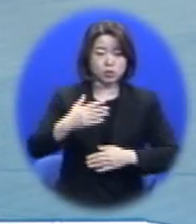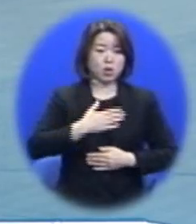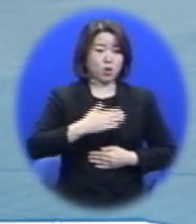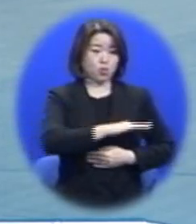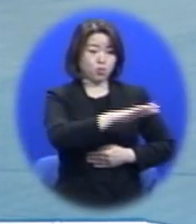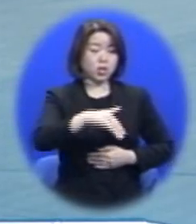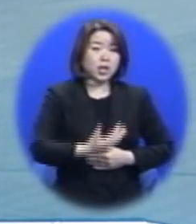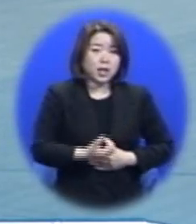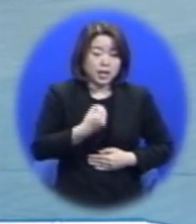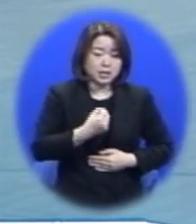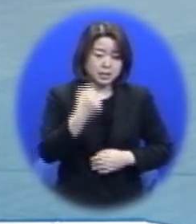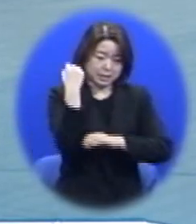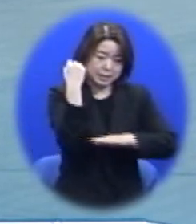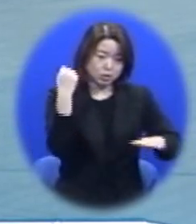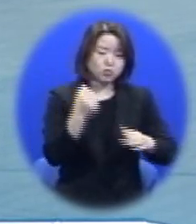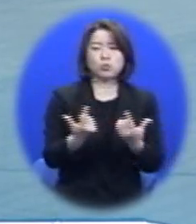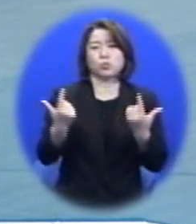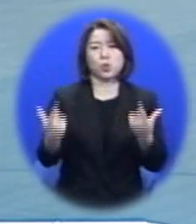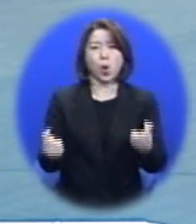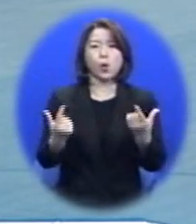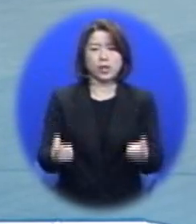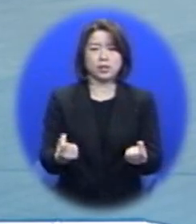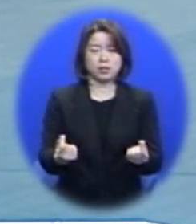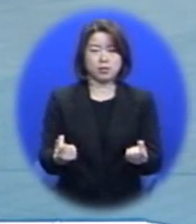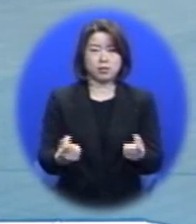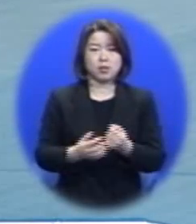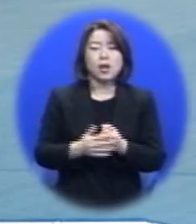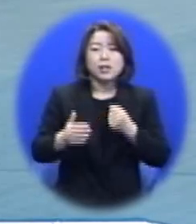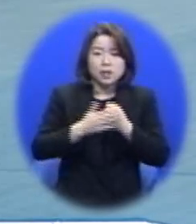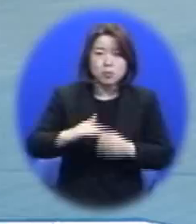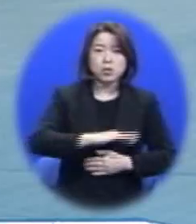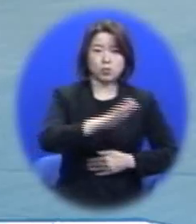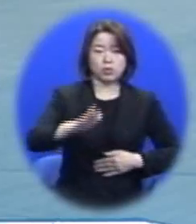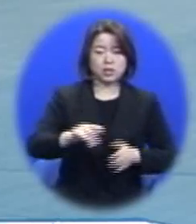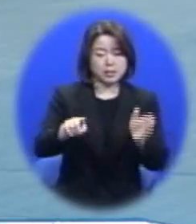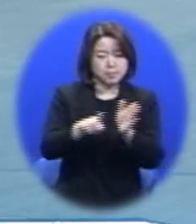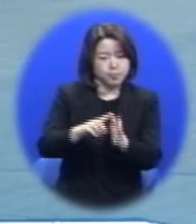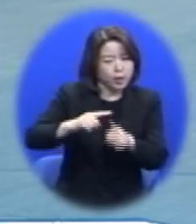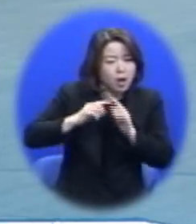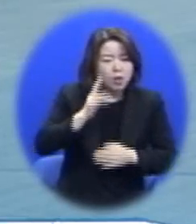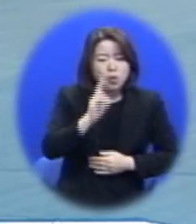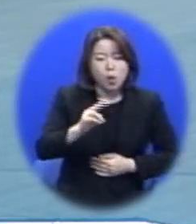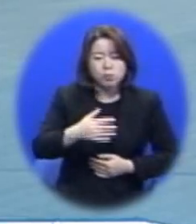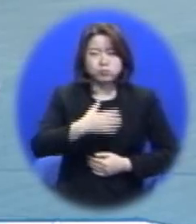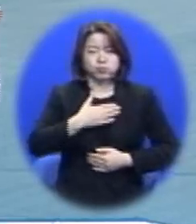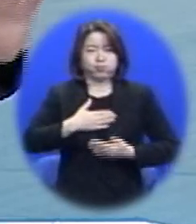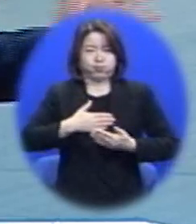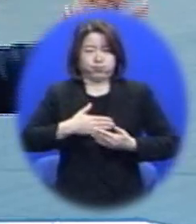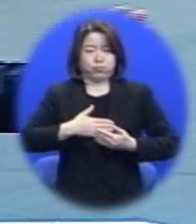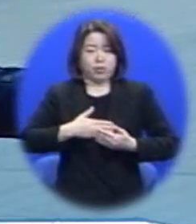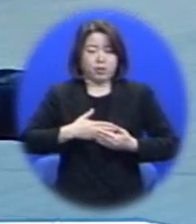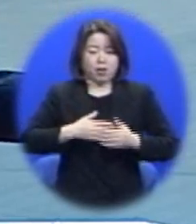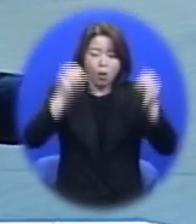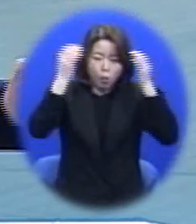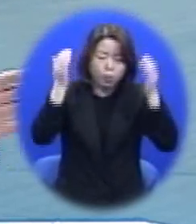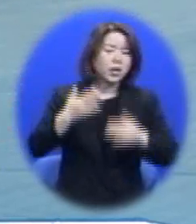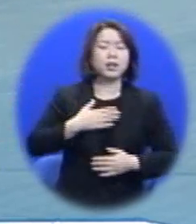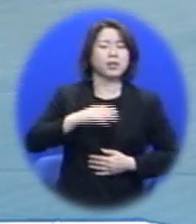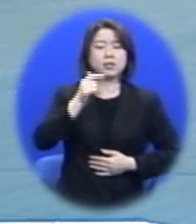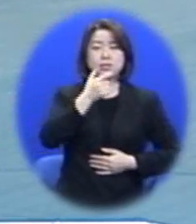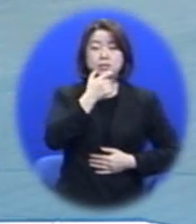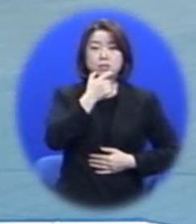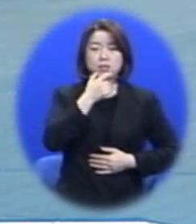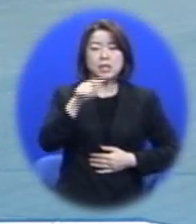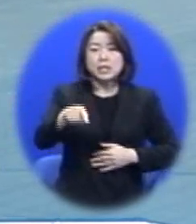똑같은 것입니다. 그러므로 우리가 순교는 너무나 두려워, 고난은 나는 너무나 싫어,